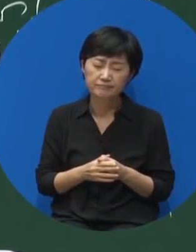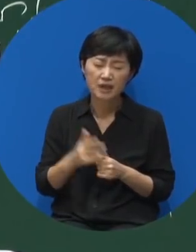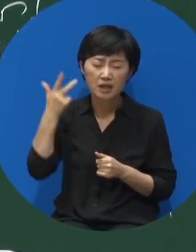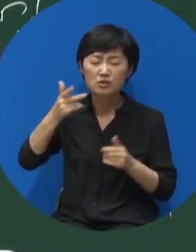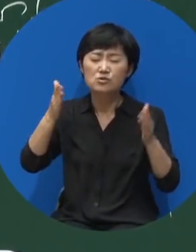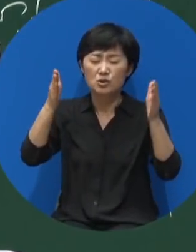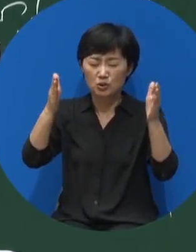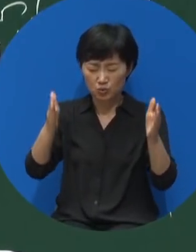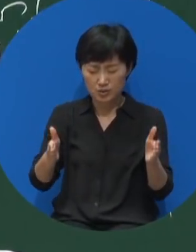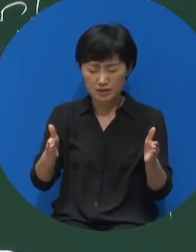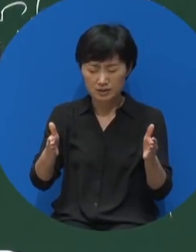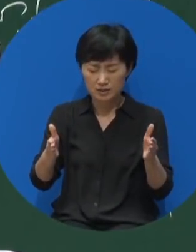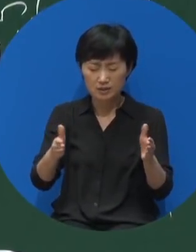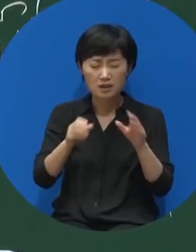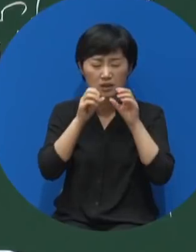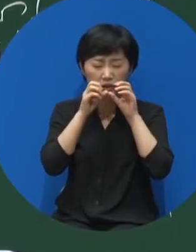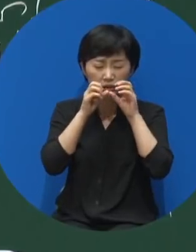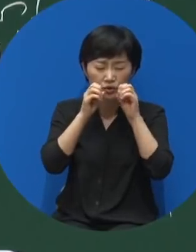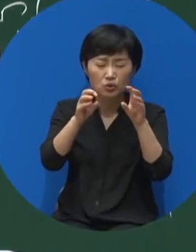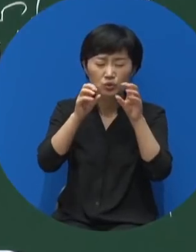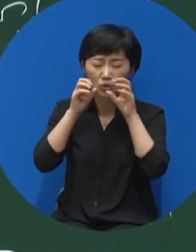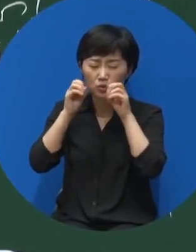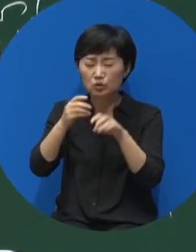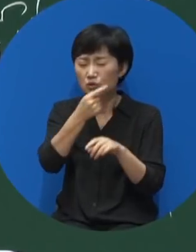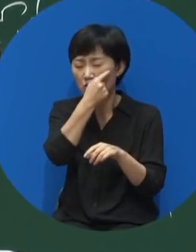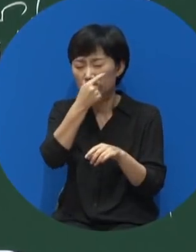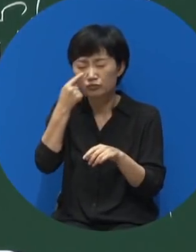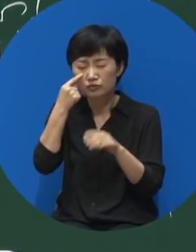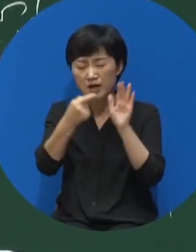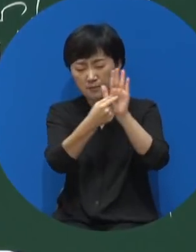일주일 내내 이 증거 일어나게 하옵소서.